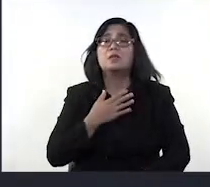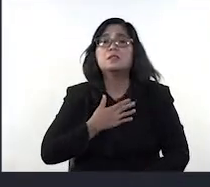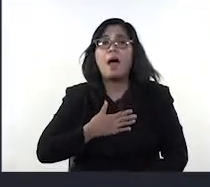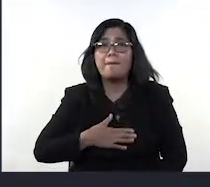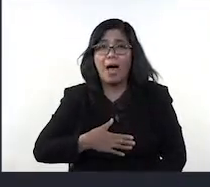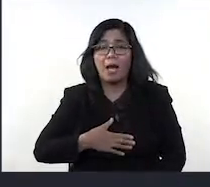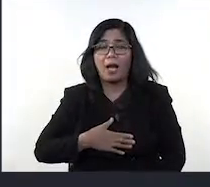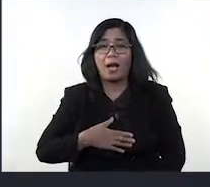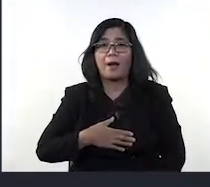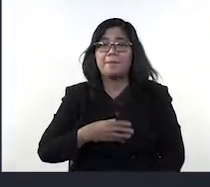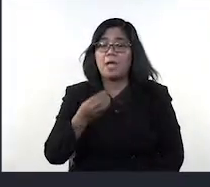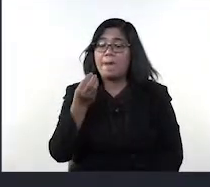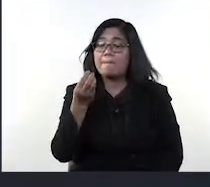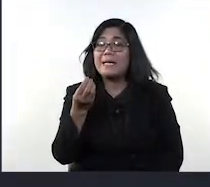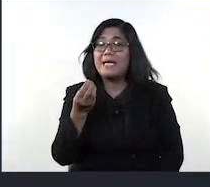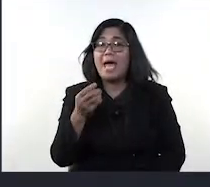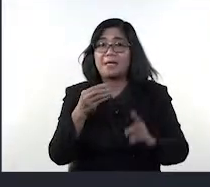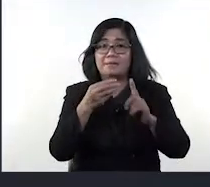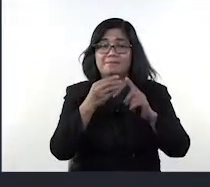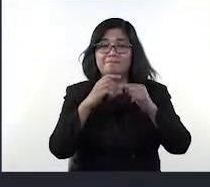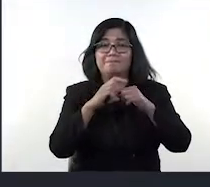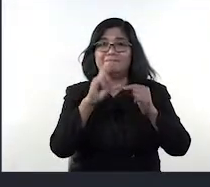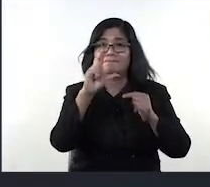Hai berlian tidak pernah didapat semalam